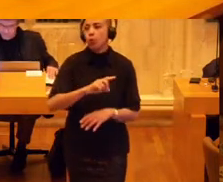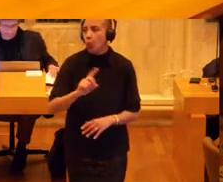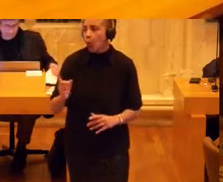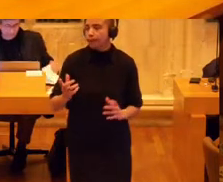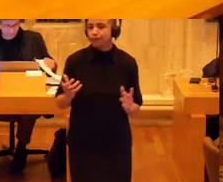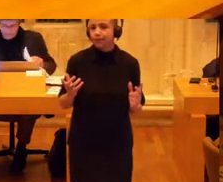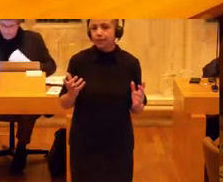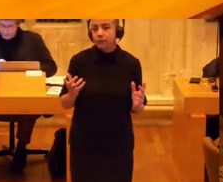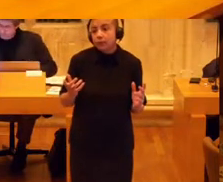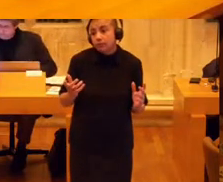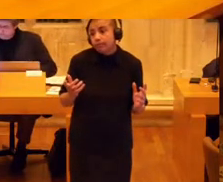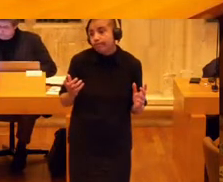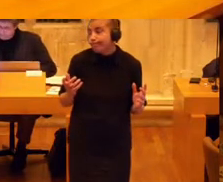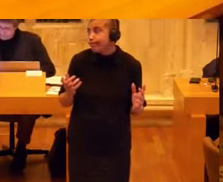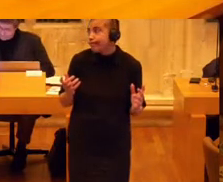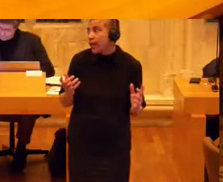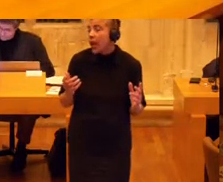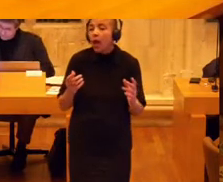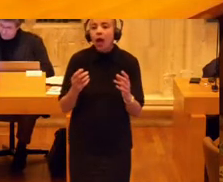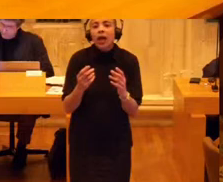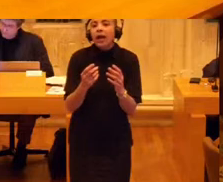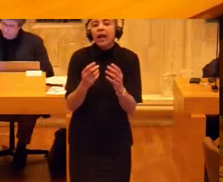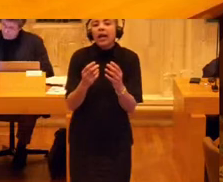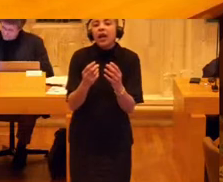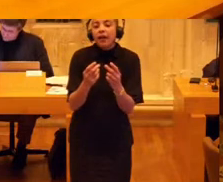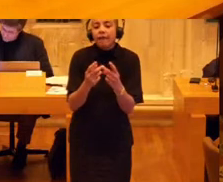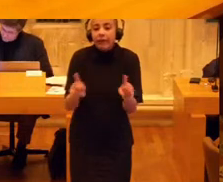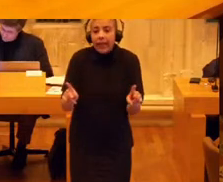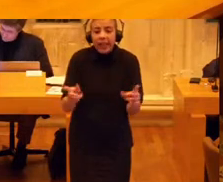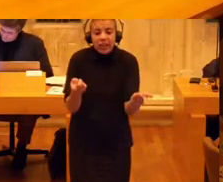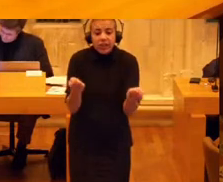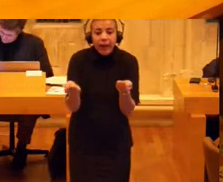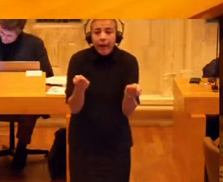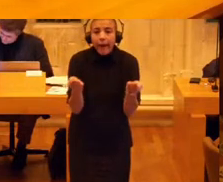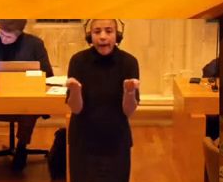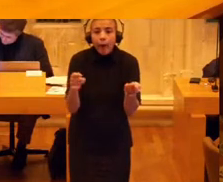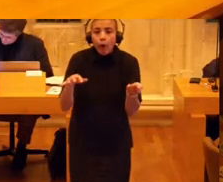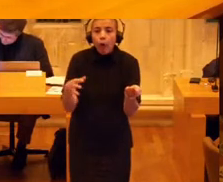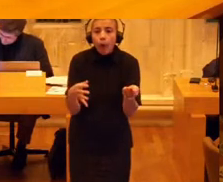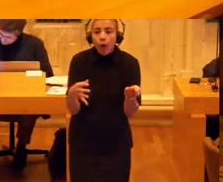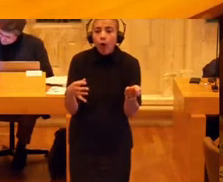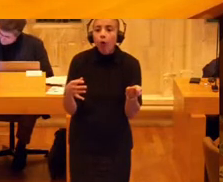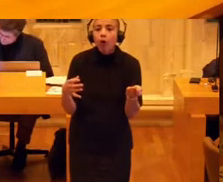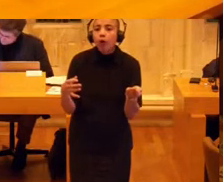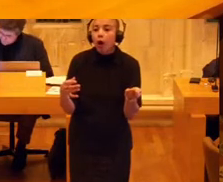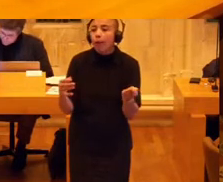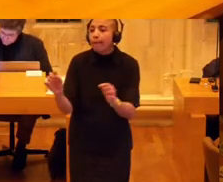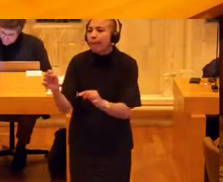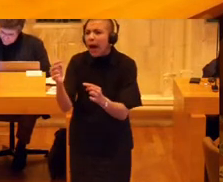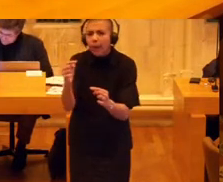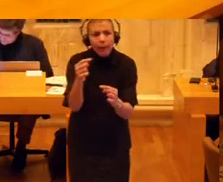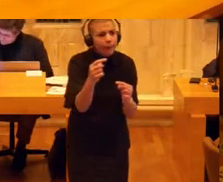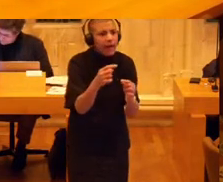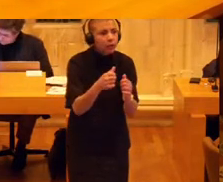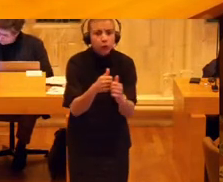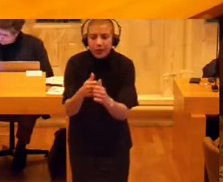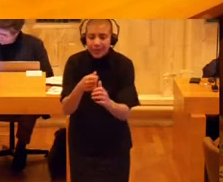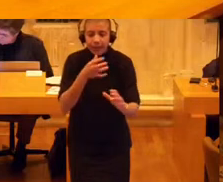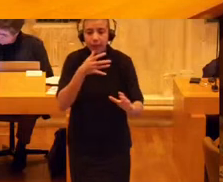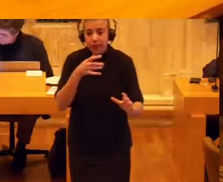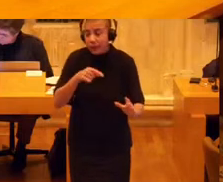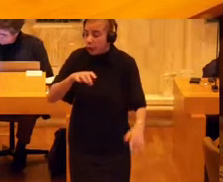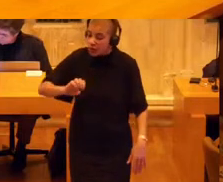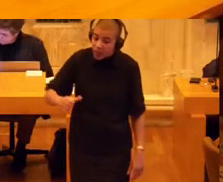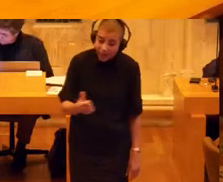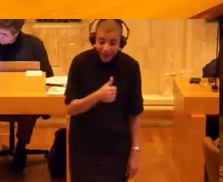peut pas organiser la ville en fonction des desiderata et des impératifs de chacun. Il faut que chacun accepte qu'il n'est pas seul au monde. Parce que là,